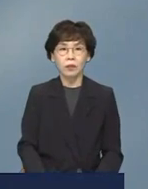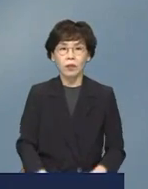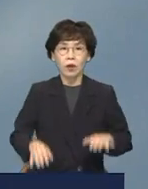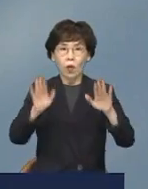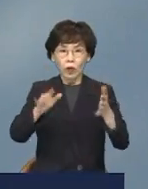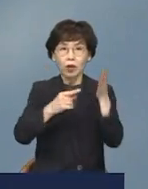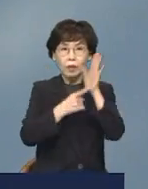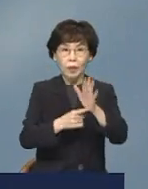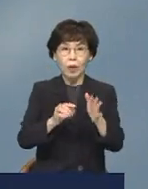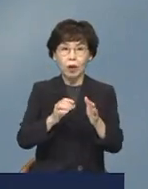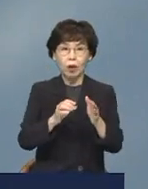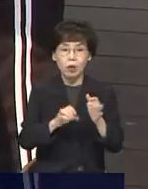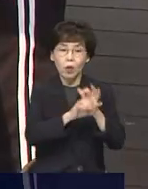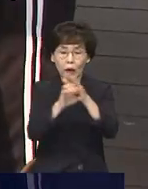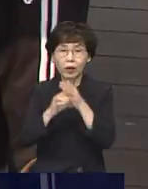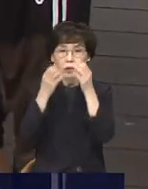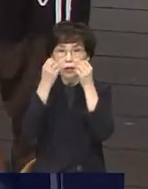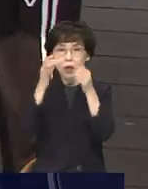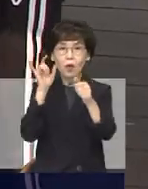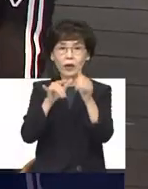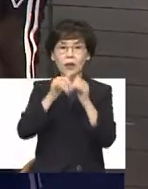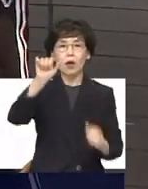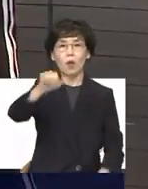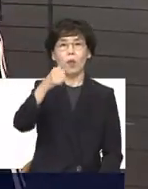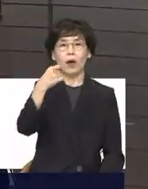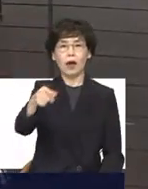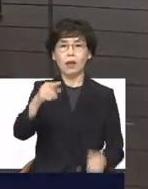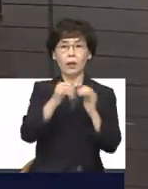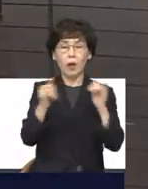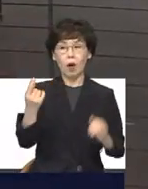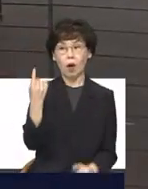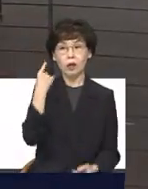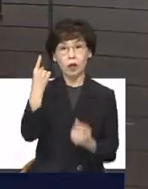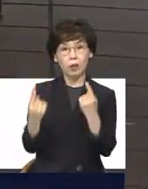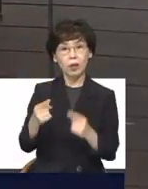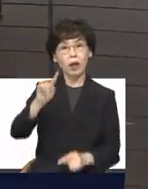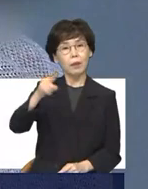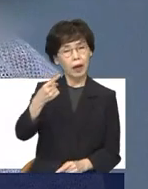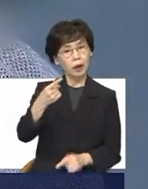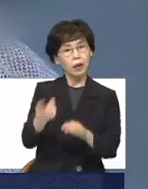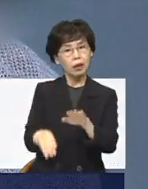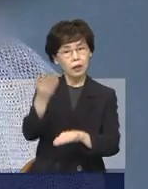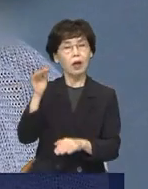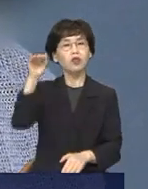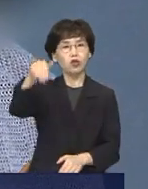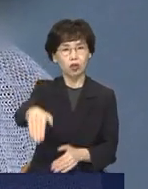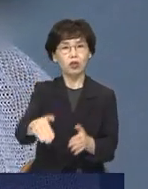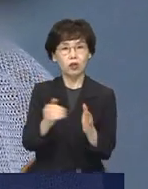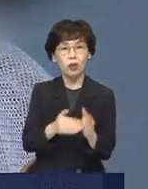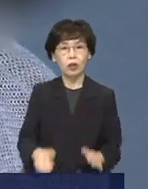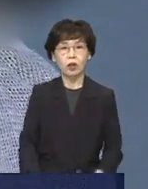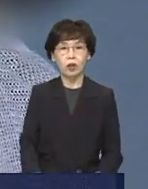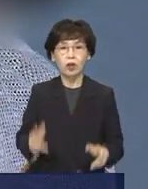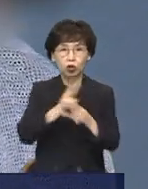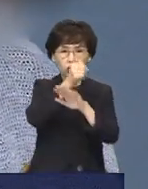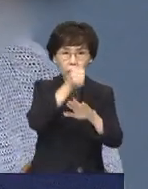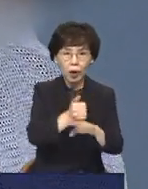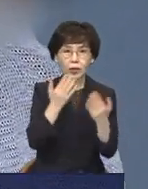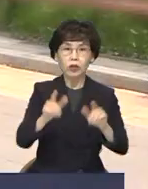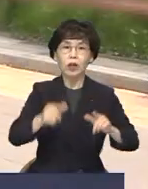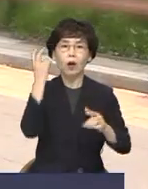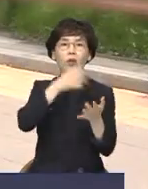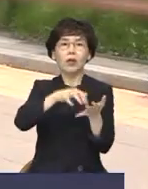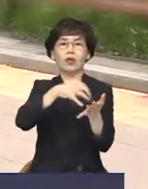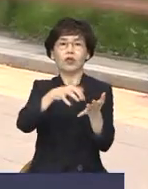오늘 발표된 코로나19 신규 확진자는 501명으로 하루 전보다 100명 넘게 줄었습니다. 주말과 휴일에